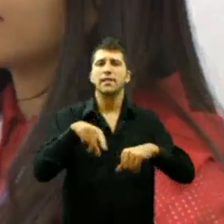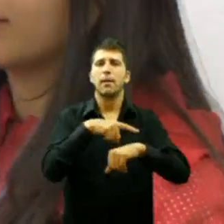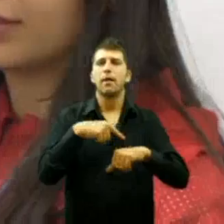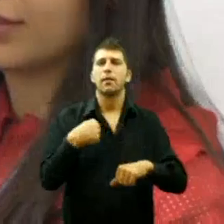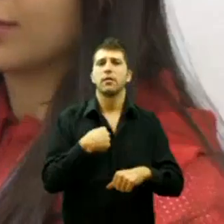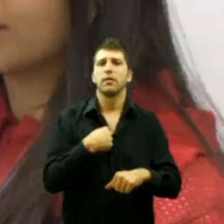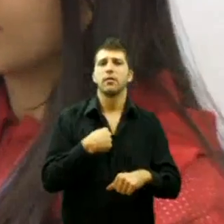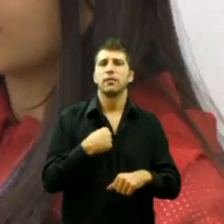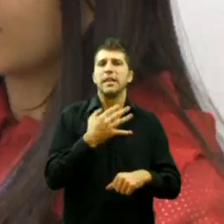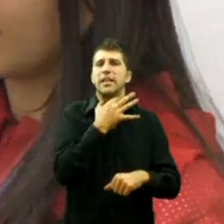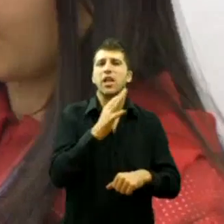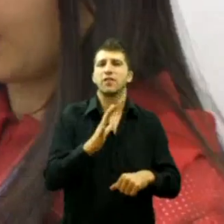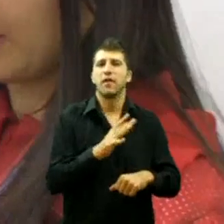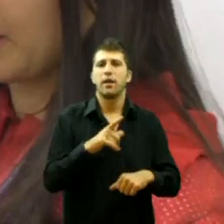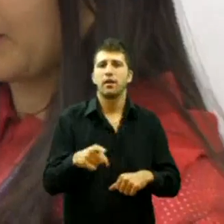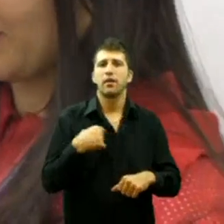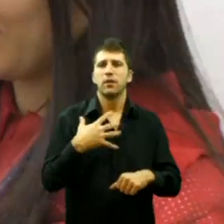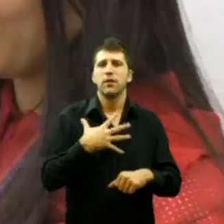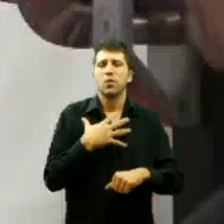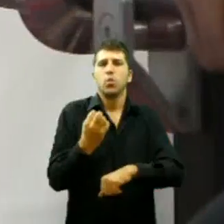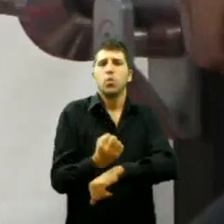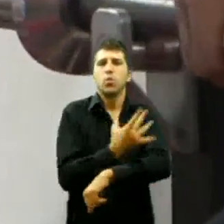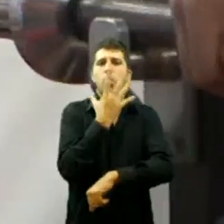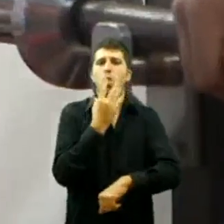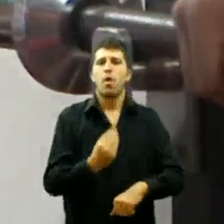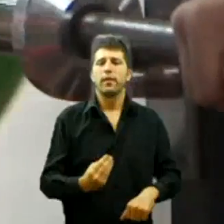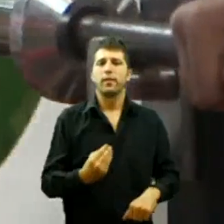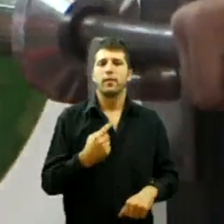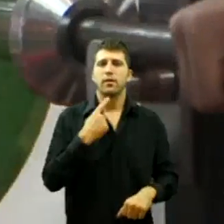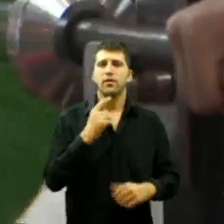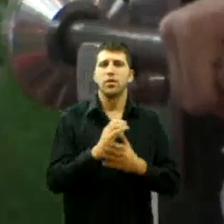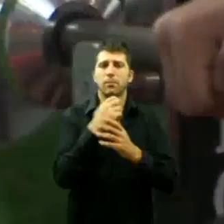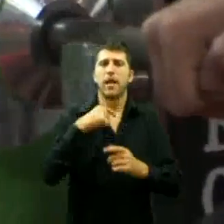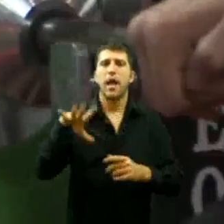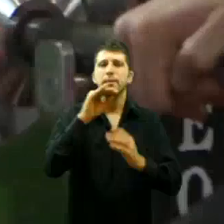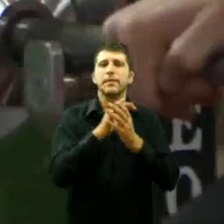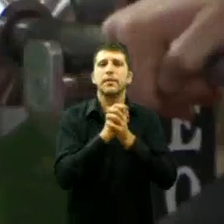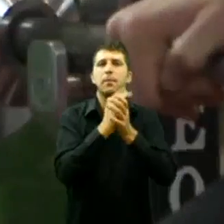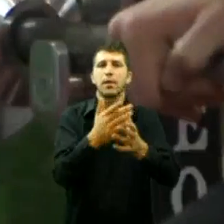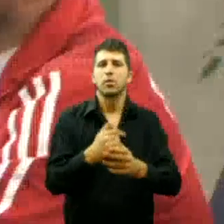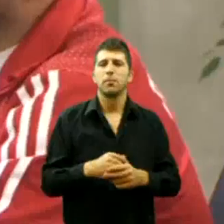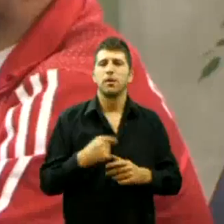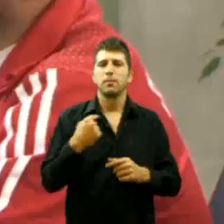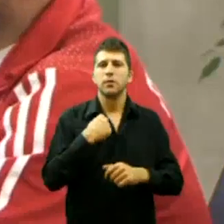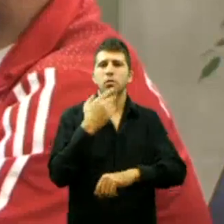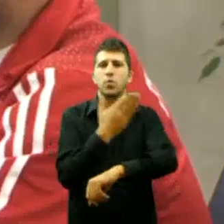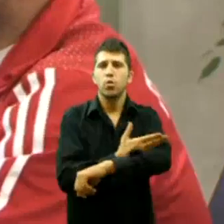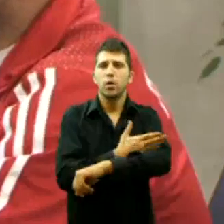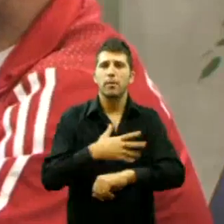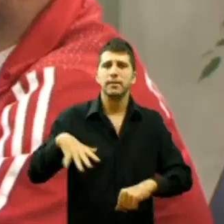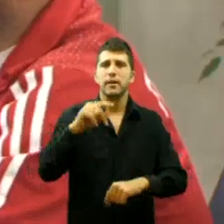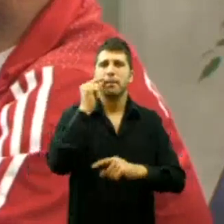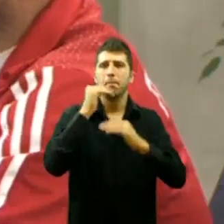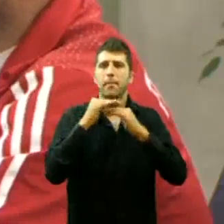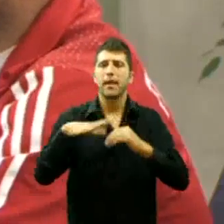ihtiyacımız olan, göğsümüzü kabartan şampiyonluklar. Ben sizleri tebrik ediyorum. Ülkemize,